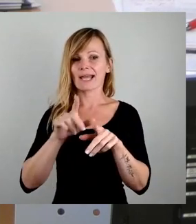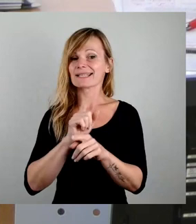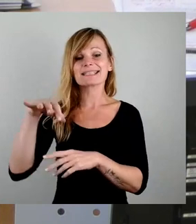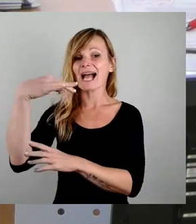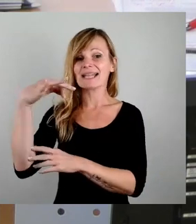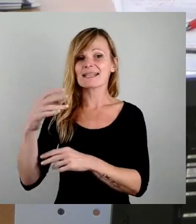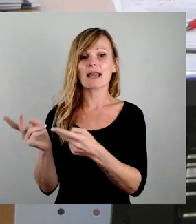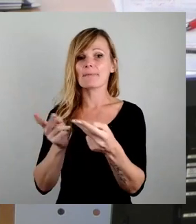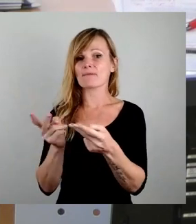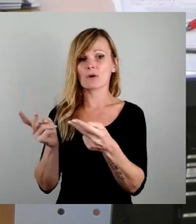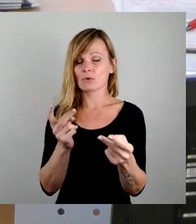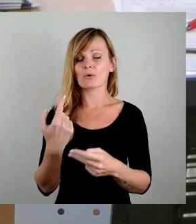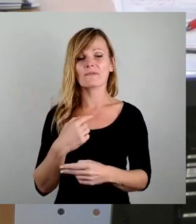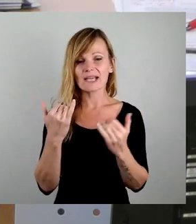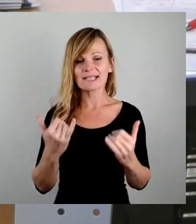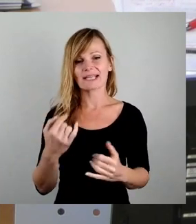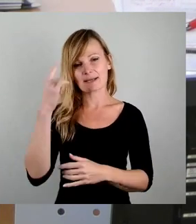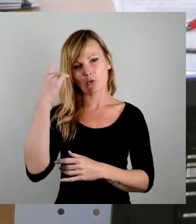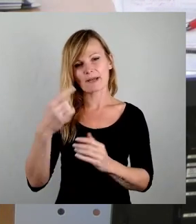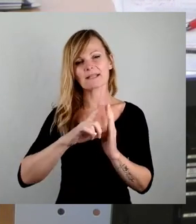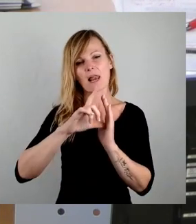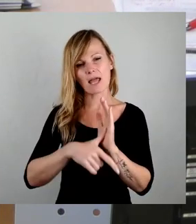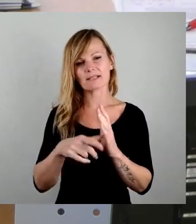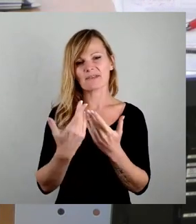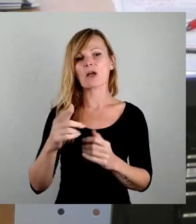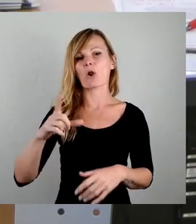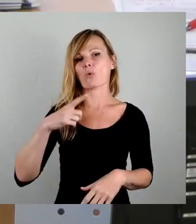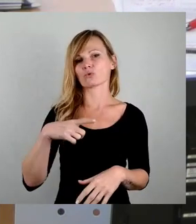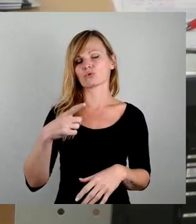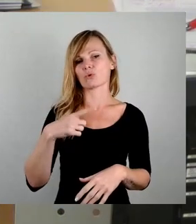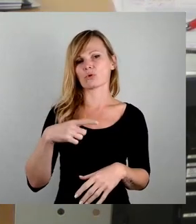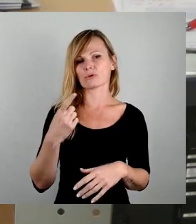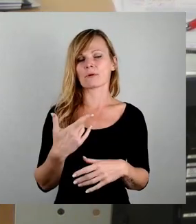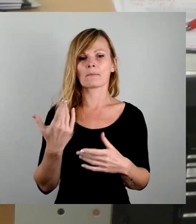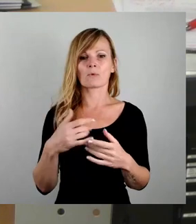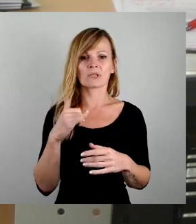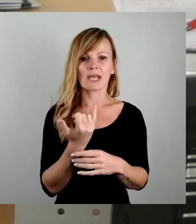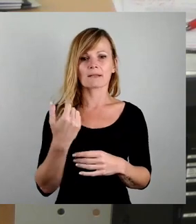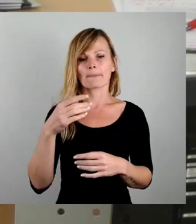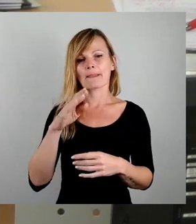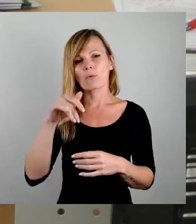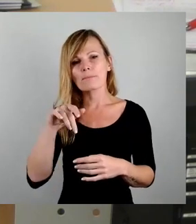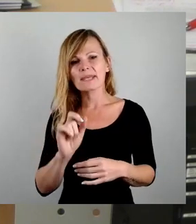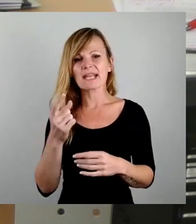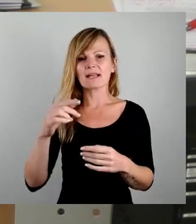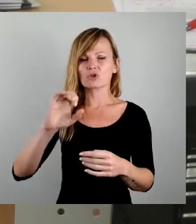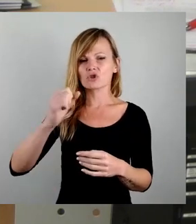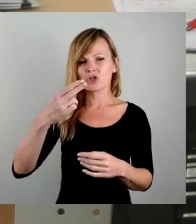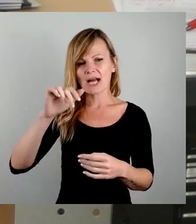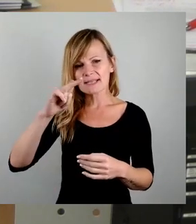im Moment, das wissen Sie alle, dekadente Luxusprojekte. Mobi-Bike, Mobi-Shuttle, Mobi-Punkte etc.